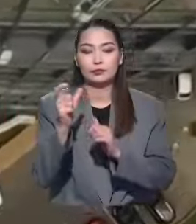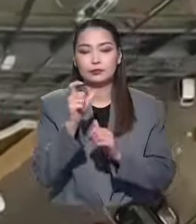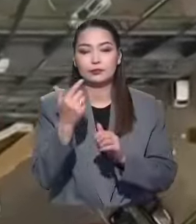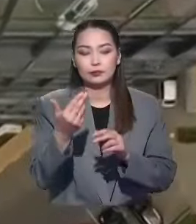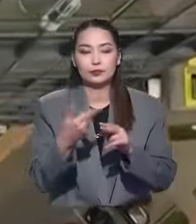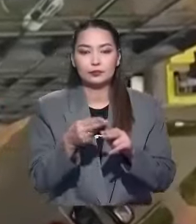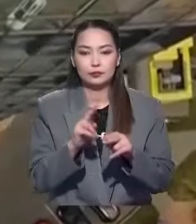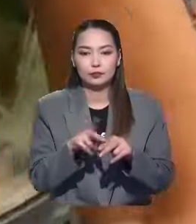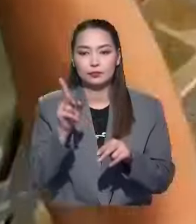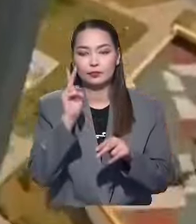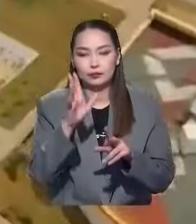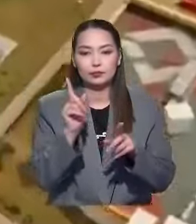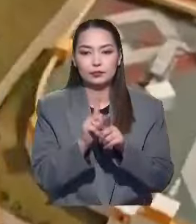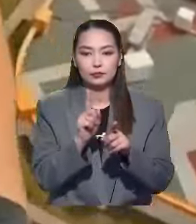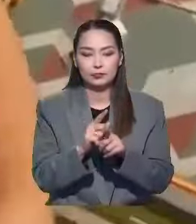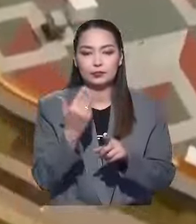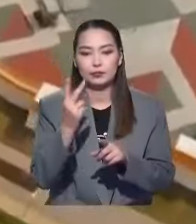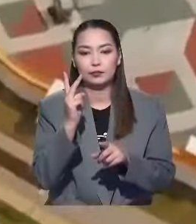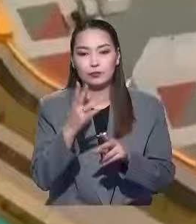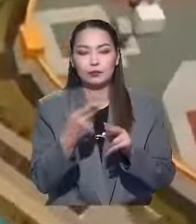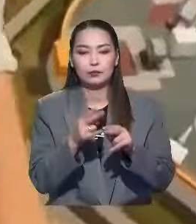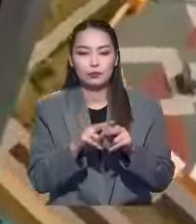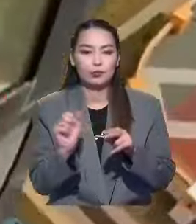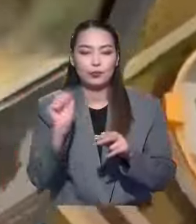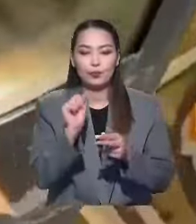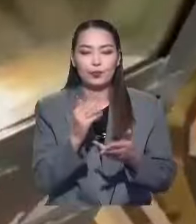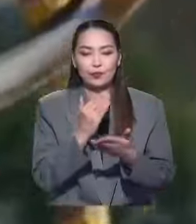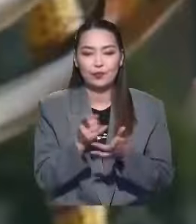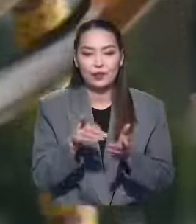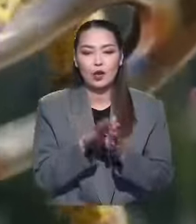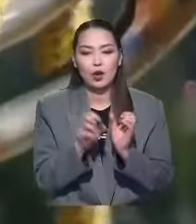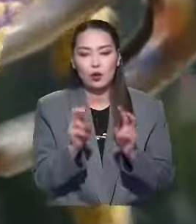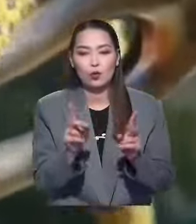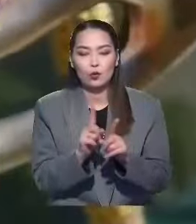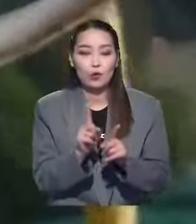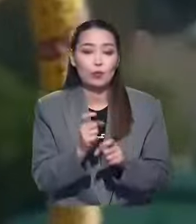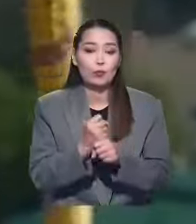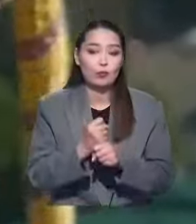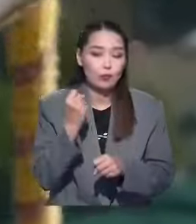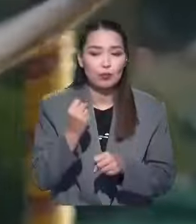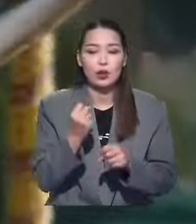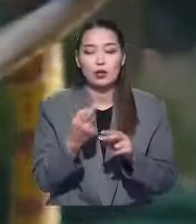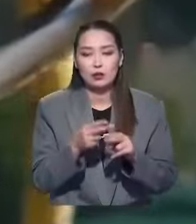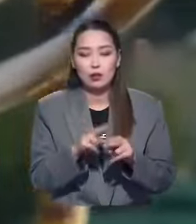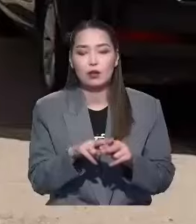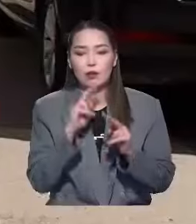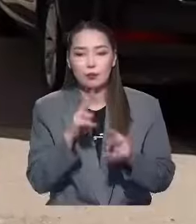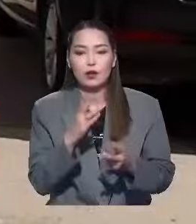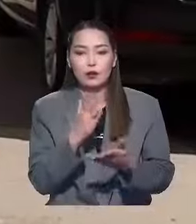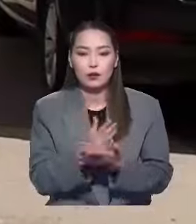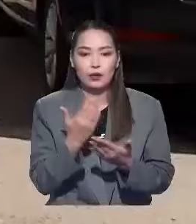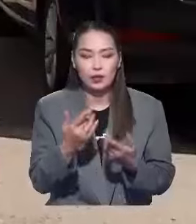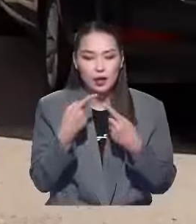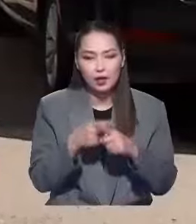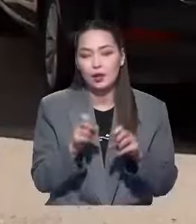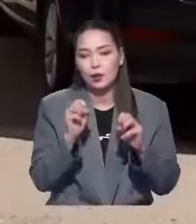қауіп қатерге толы кәсіп. Мұнда қателікке жол жоқ. Бұл салада қауіпсіздік шараларын қаттаң сақтау маңызды. Мамандардың үстіне кетін құрал